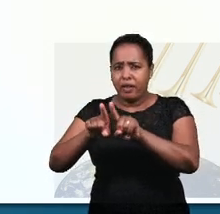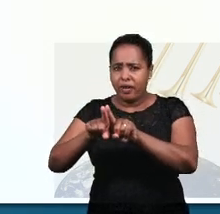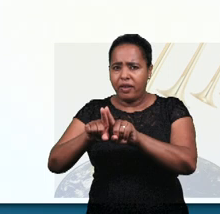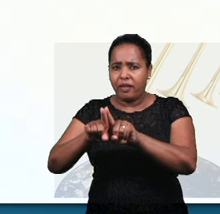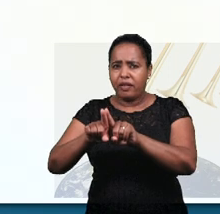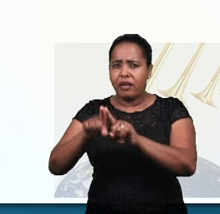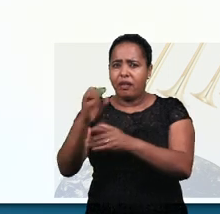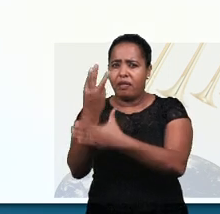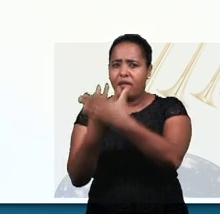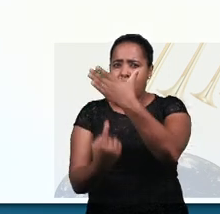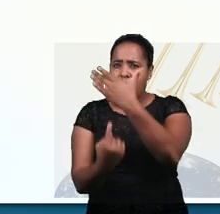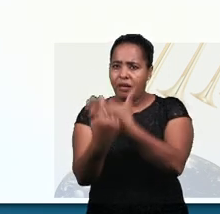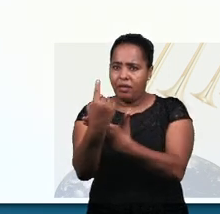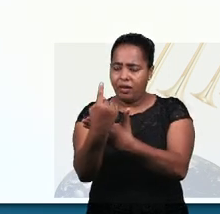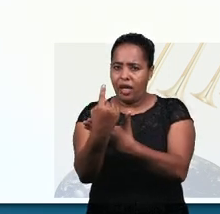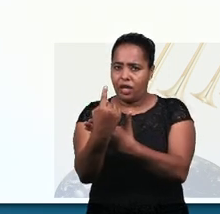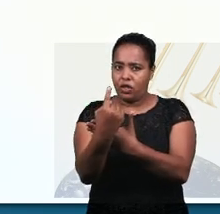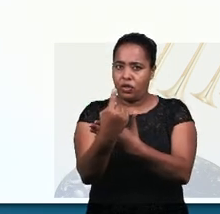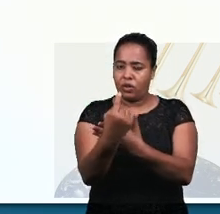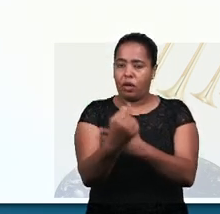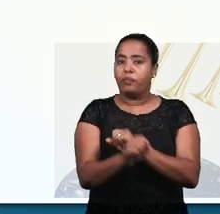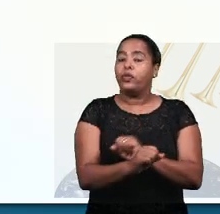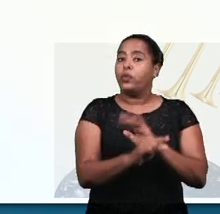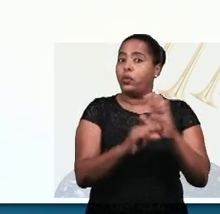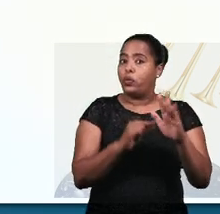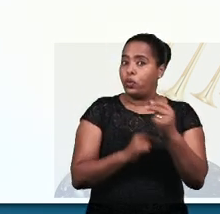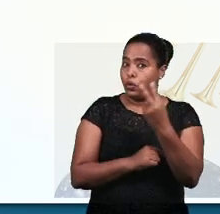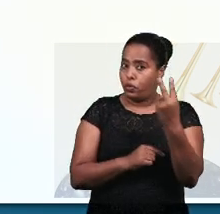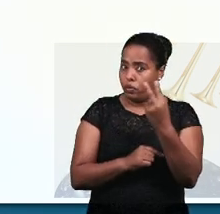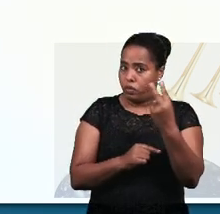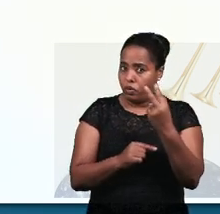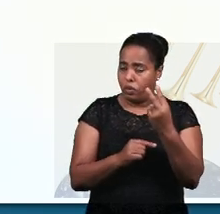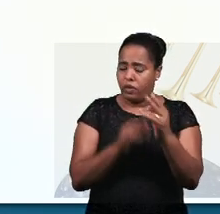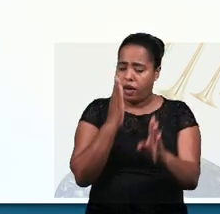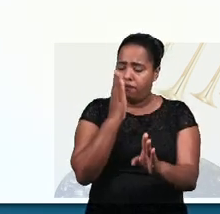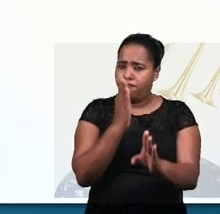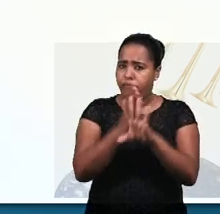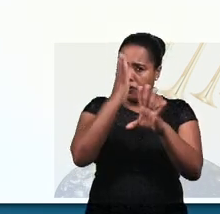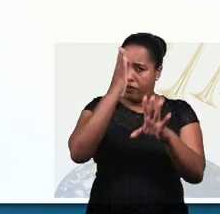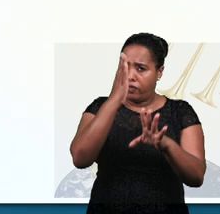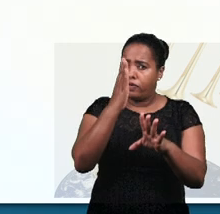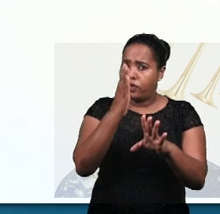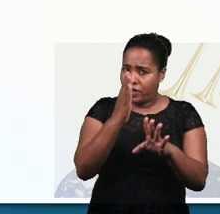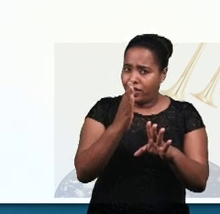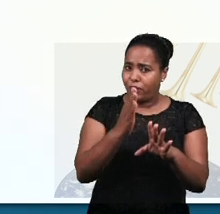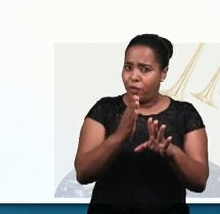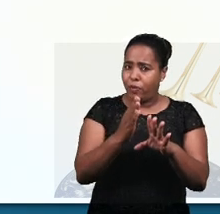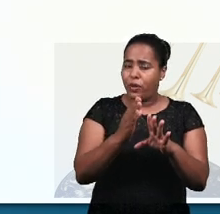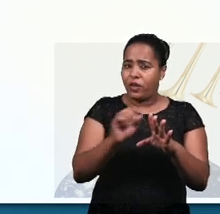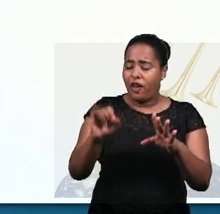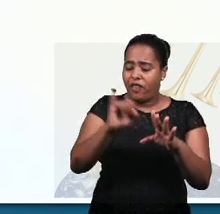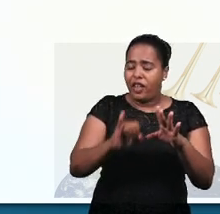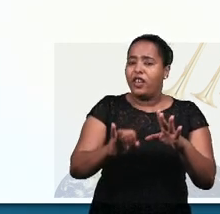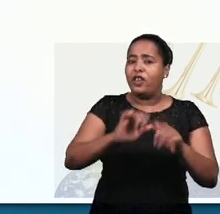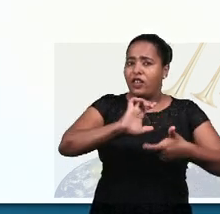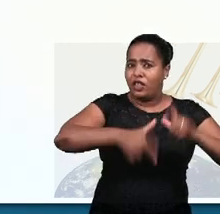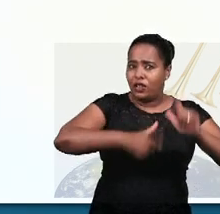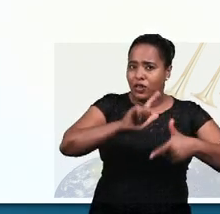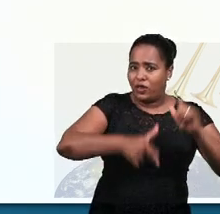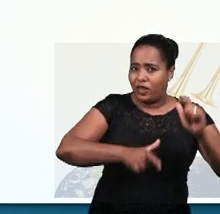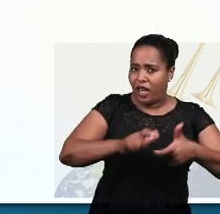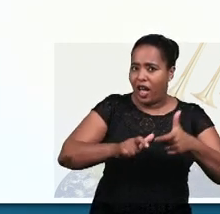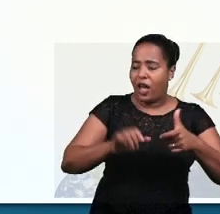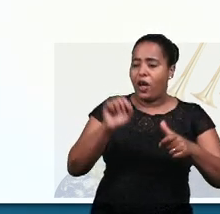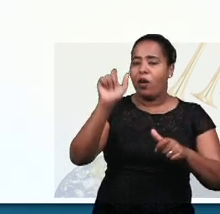Vous allez lire ces deux versets, vous allez identifier la figure d'Israël et de la Trinité, c'est-à-dire le Père,